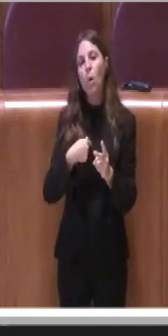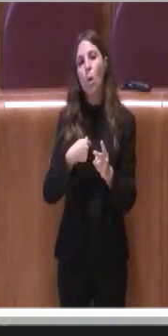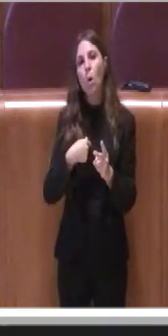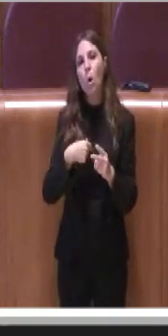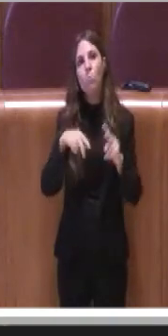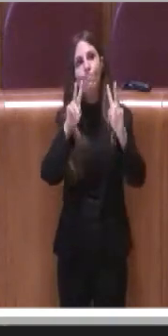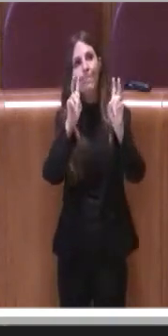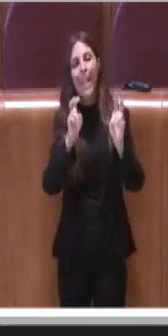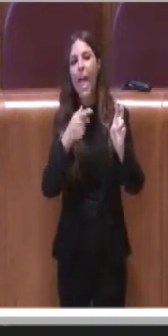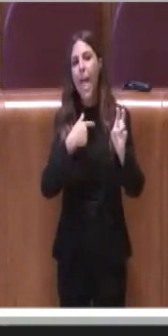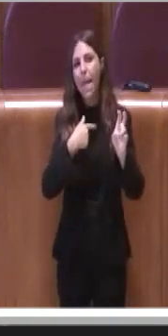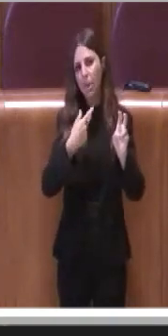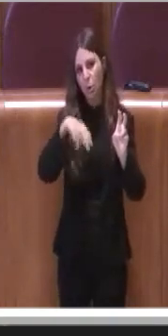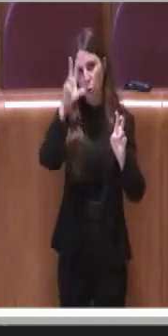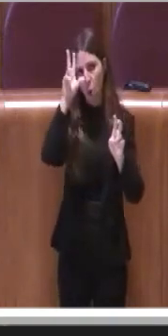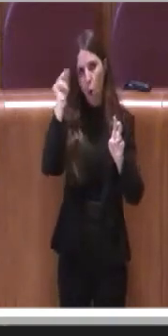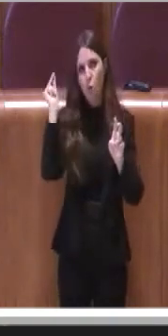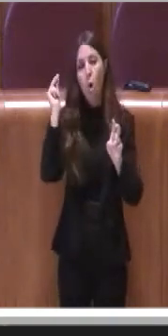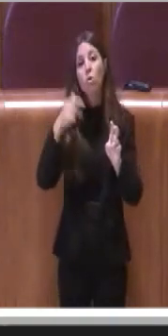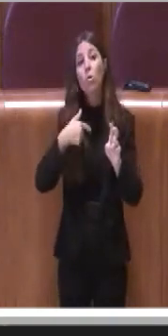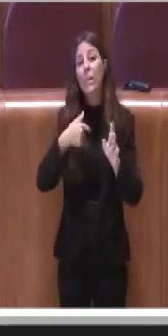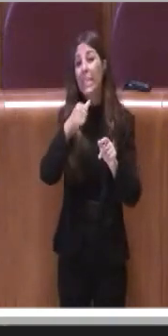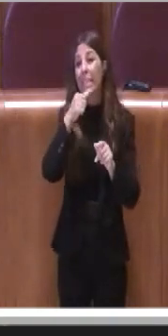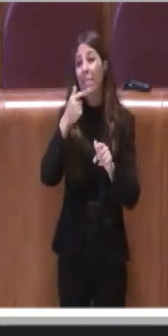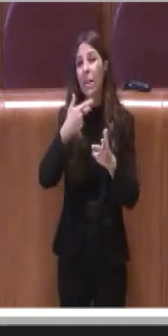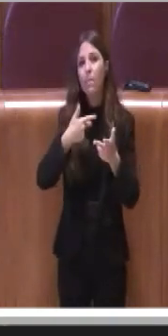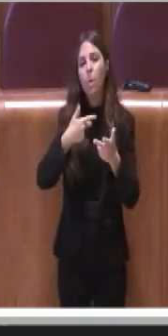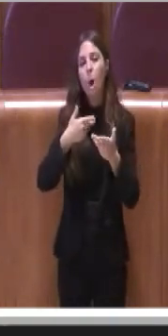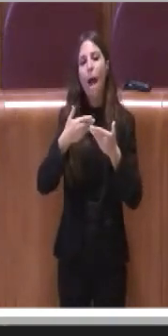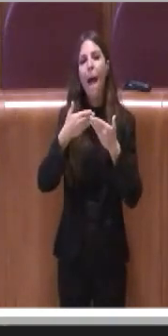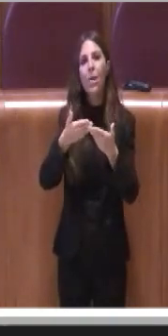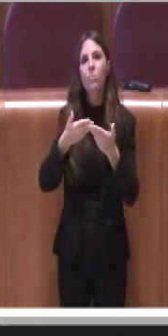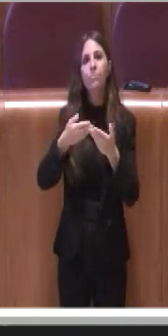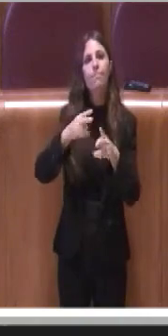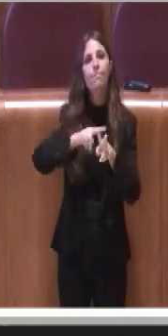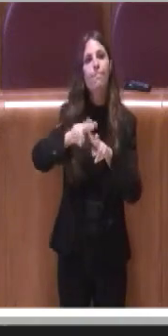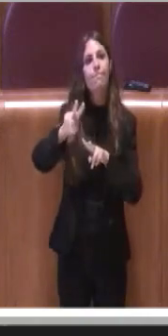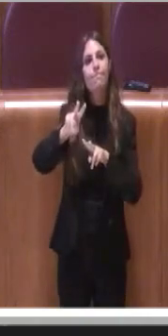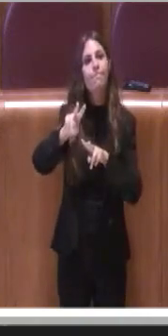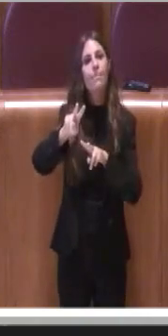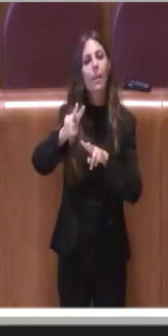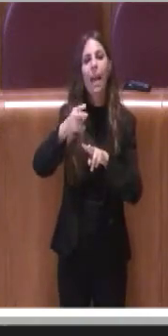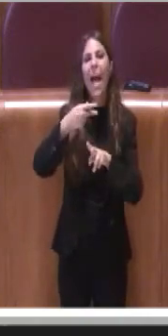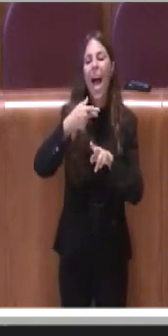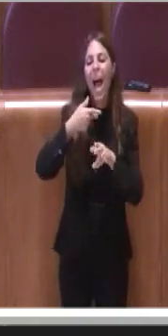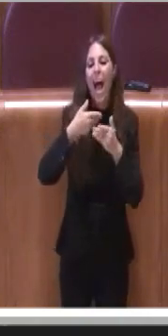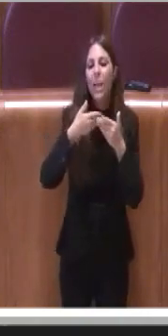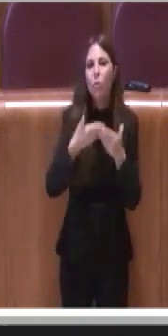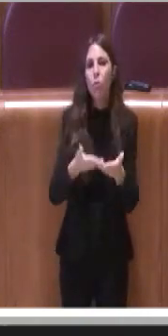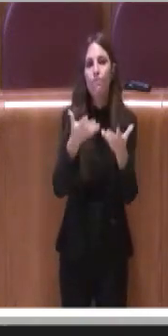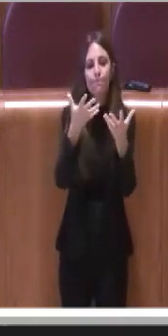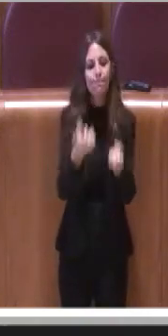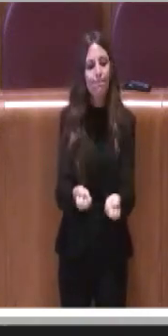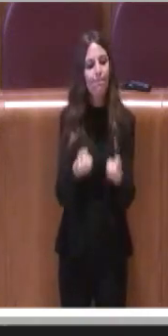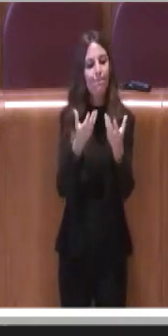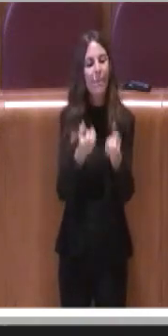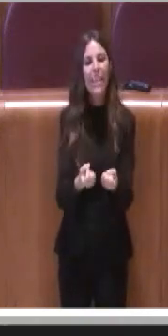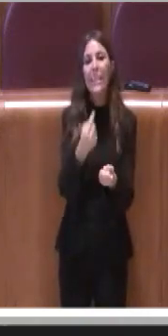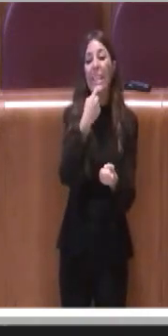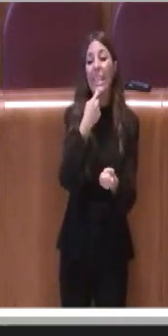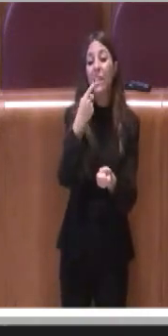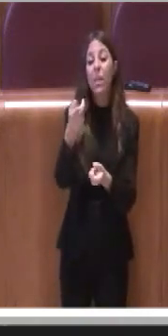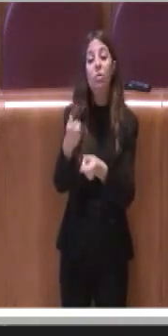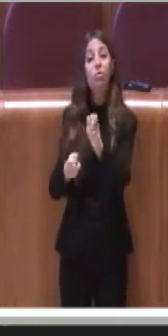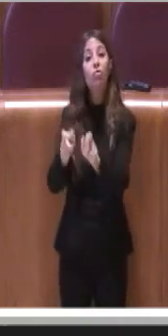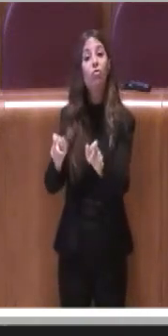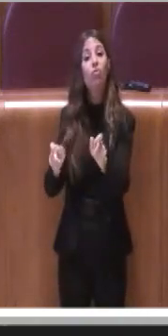livello nazionale, prevedendo però un aiuto concreto, non le mancette, un aiuto concreto ai gestori per far